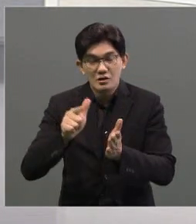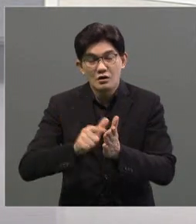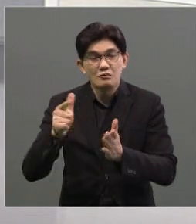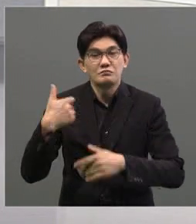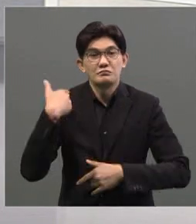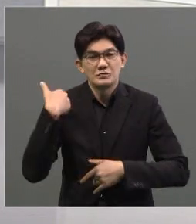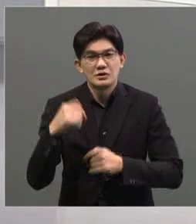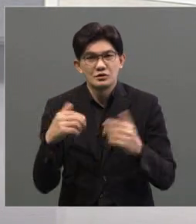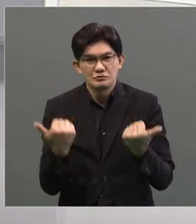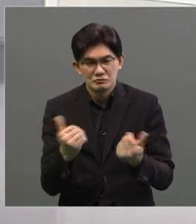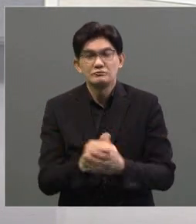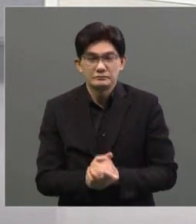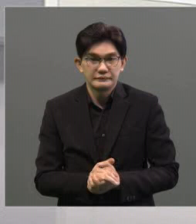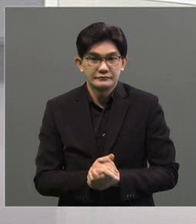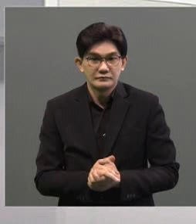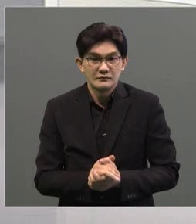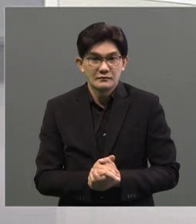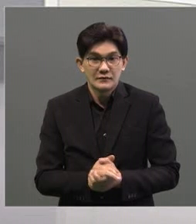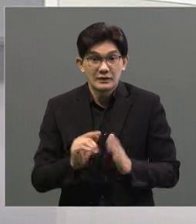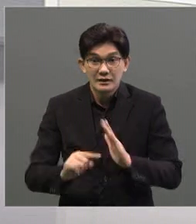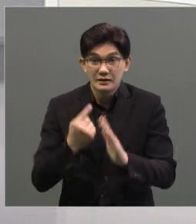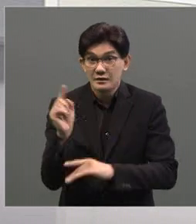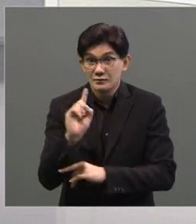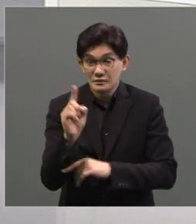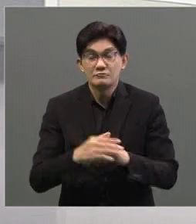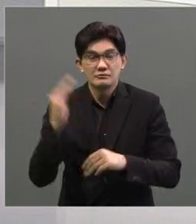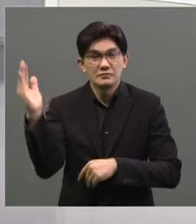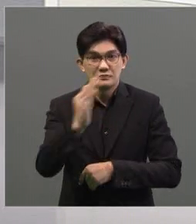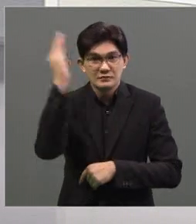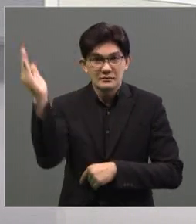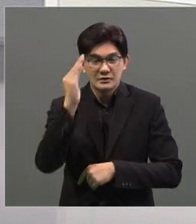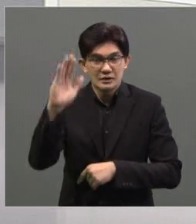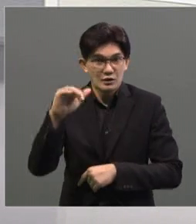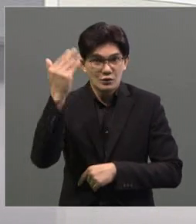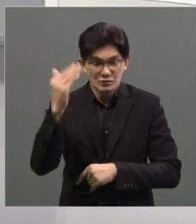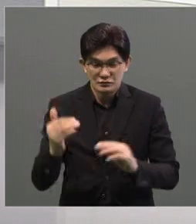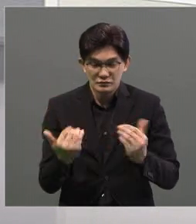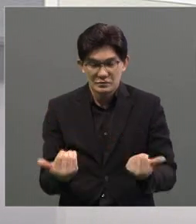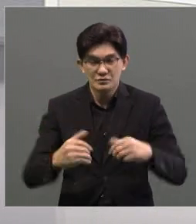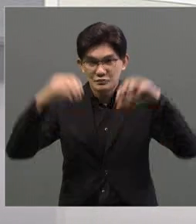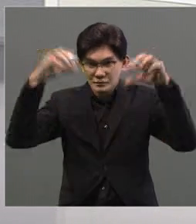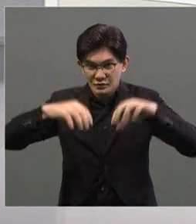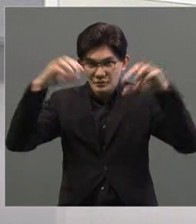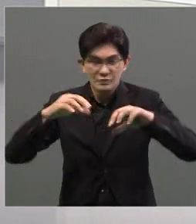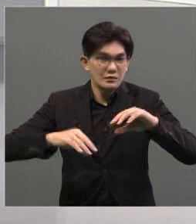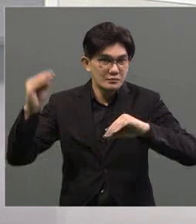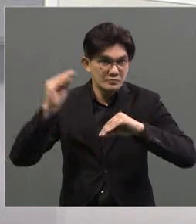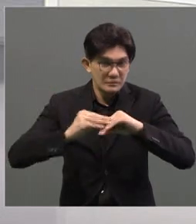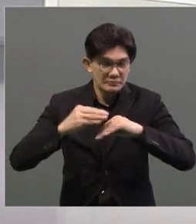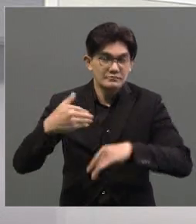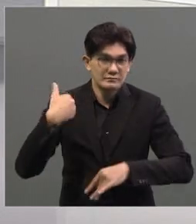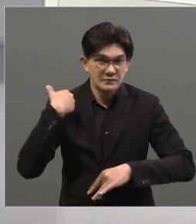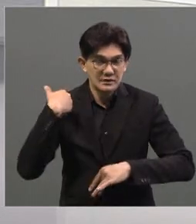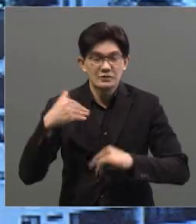นักในช่วงซีเกมแล้วก็ความวุ่นวายต่างๆแต่ว่าวันนี้ขออนุญาตเริ่มกันที่เรื่องของสภาพอากาศเนี่ยวันนี้จะมีฝนเพิ่มขึ้นแล้วก็มีฝนตกหนักบ